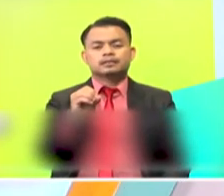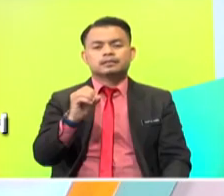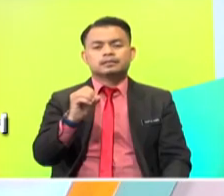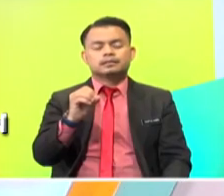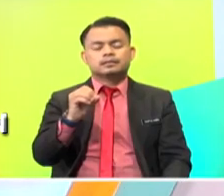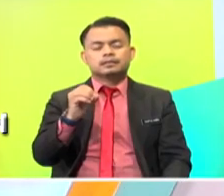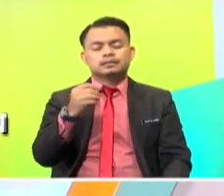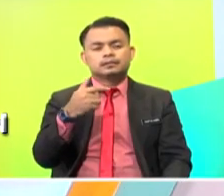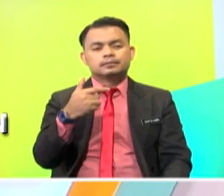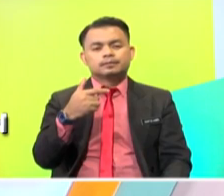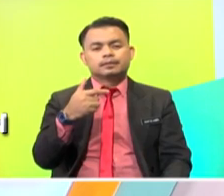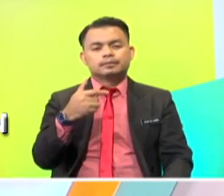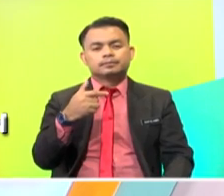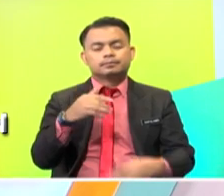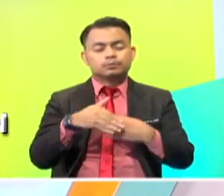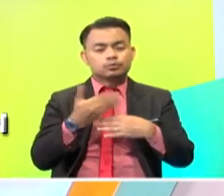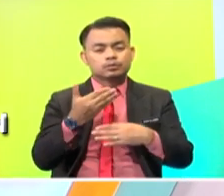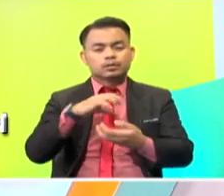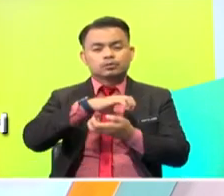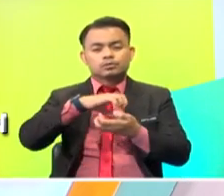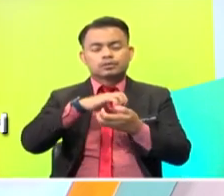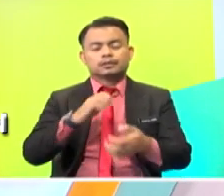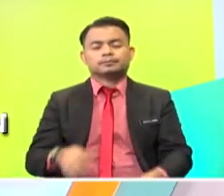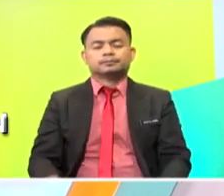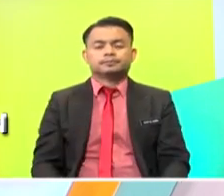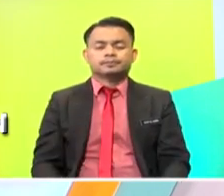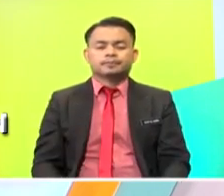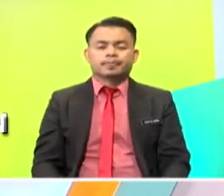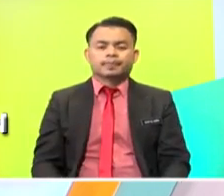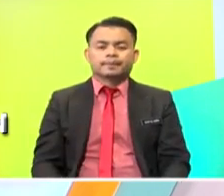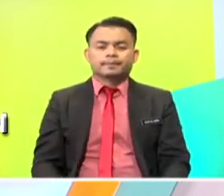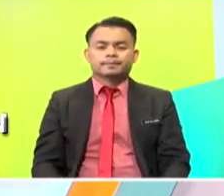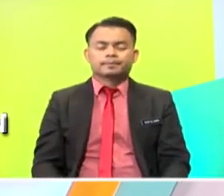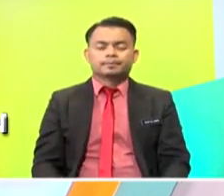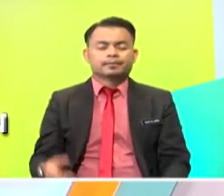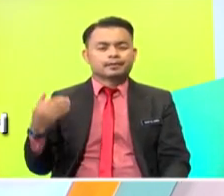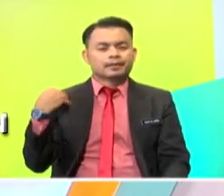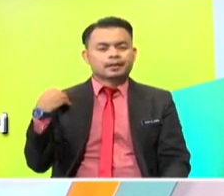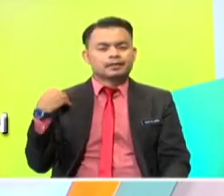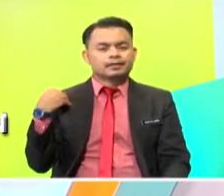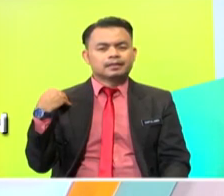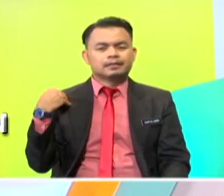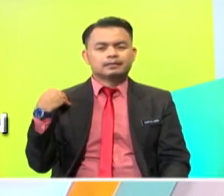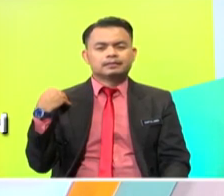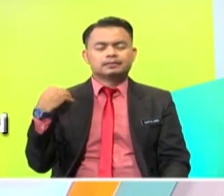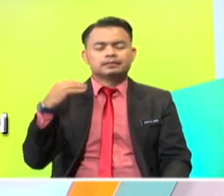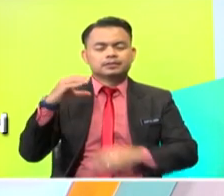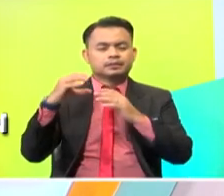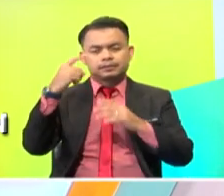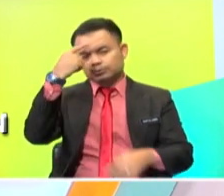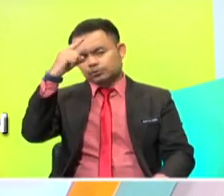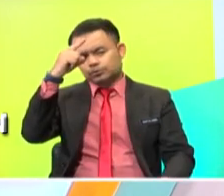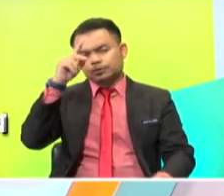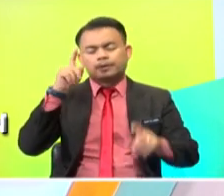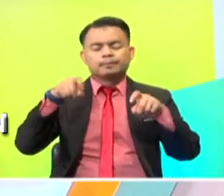tipsnya Danau seperti yang kita petimbangkan Steve Cikgu juga ada calutak untuk memastikan